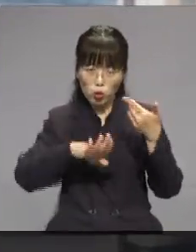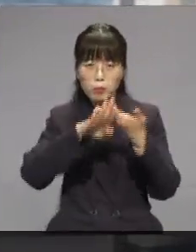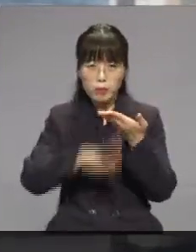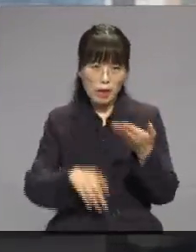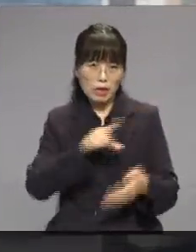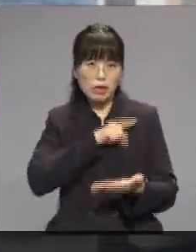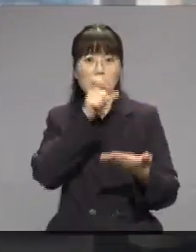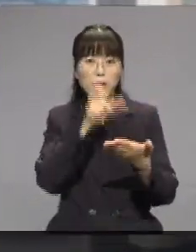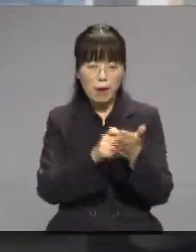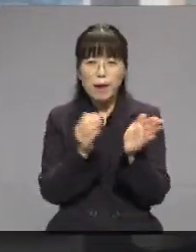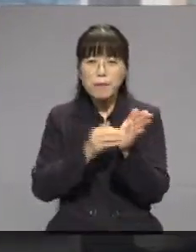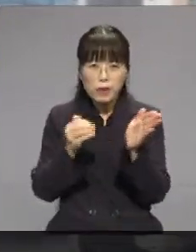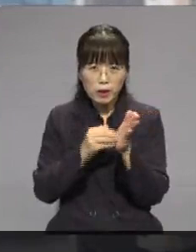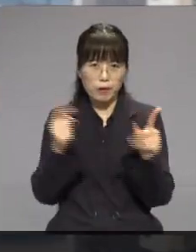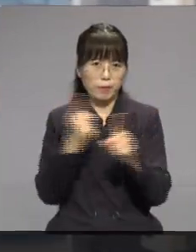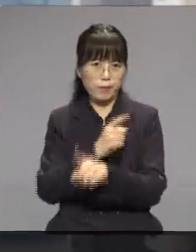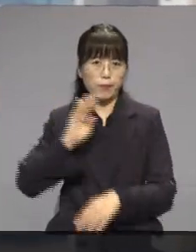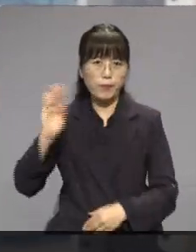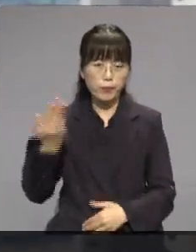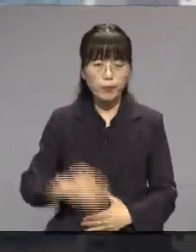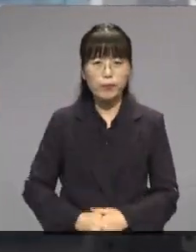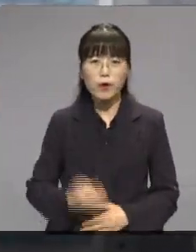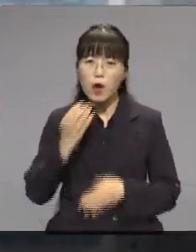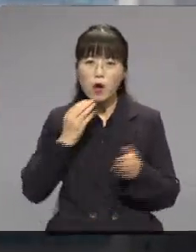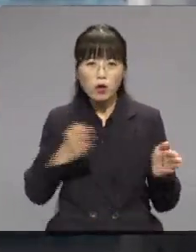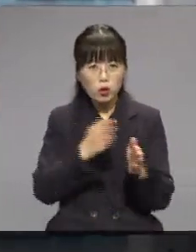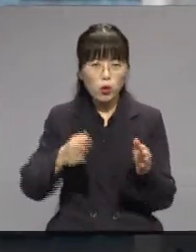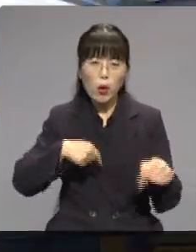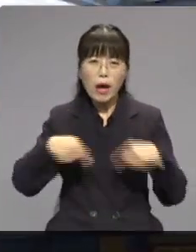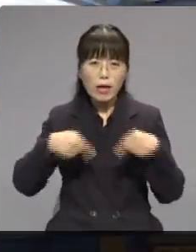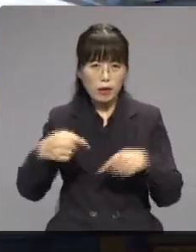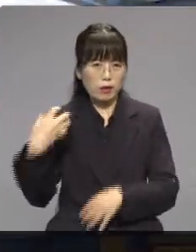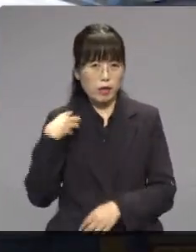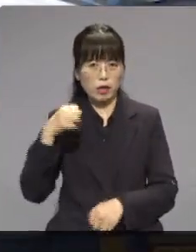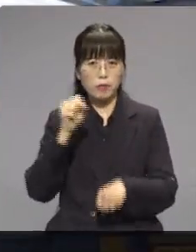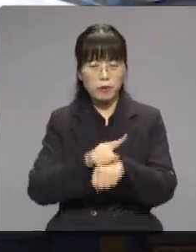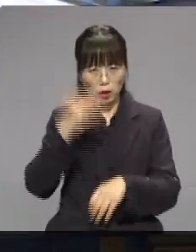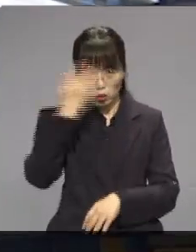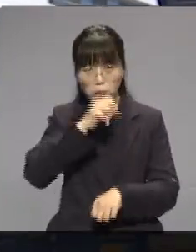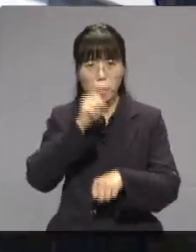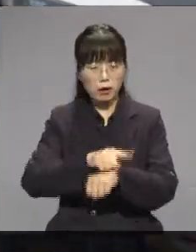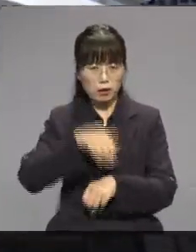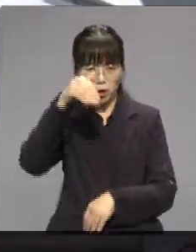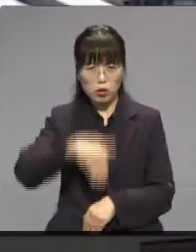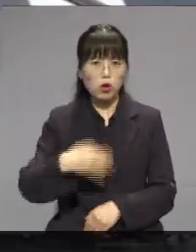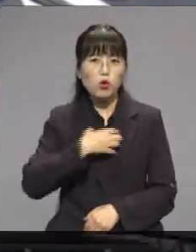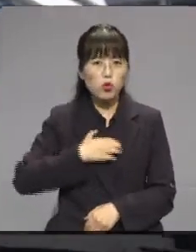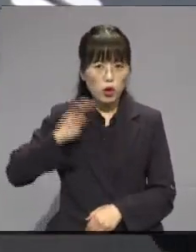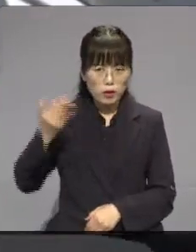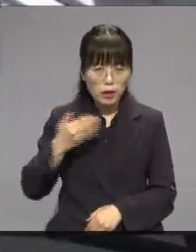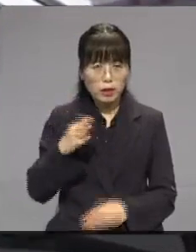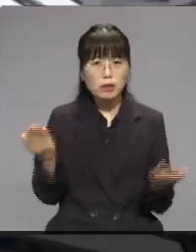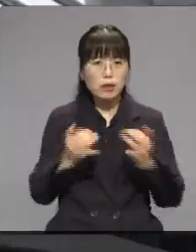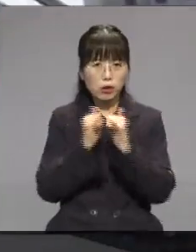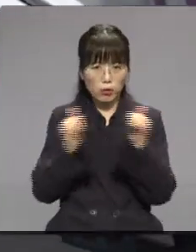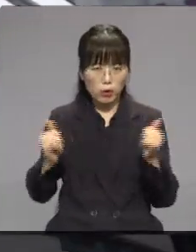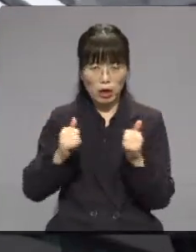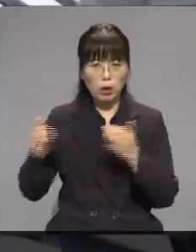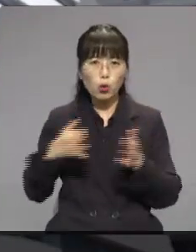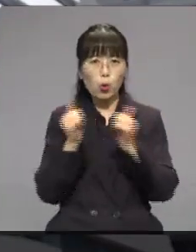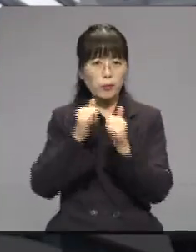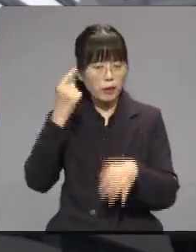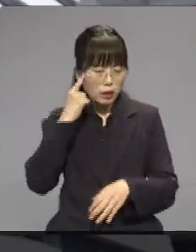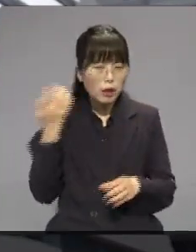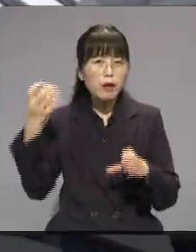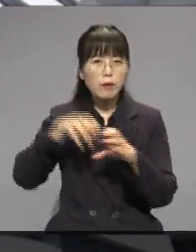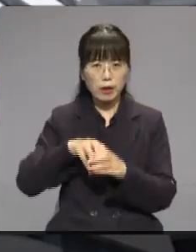달부터 비공개 전환합니다 경기도는 행정의 책임성과 투명성 저하가 우려된다는 직원과 도민 의견을